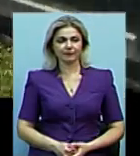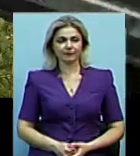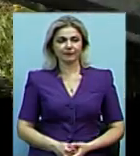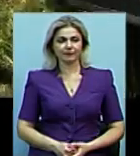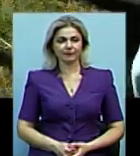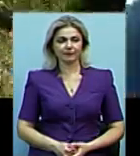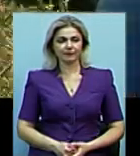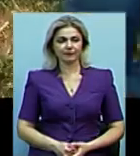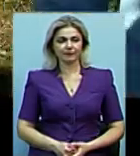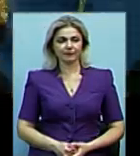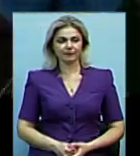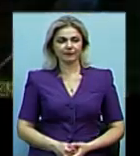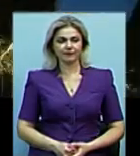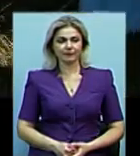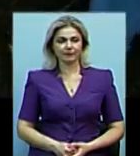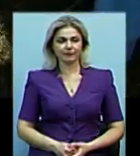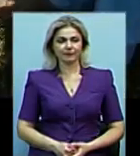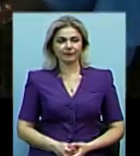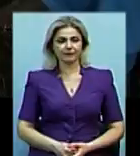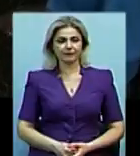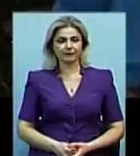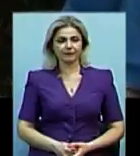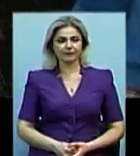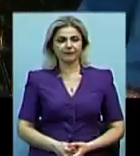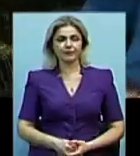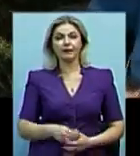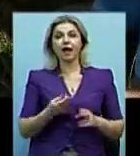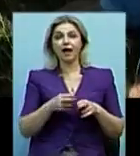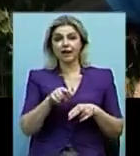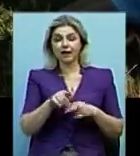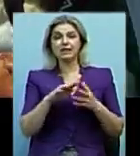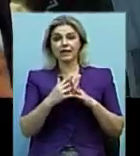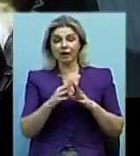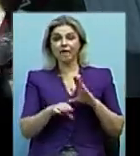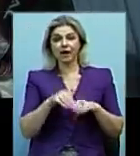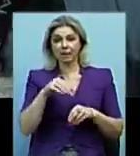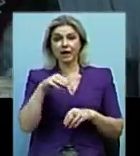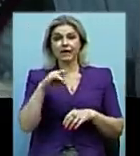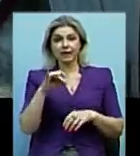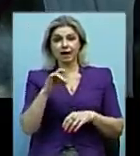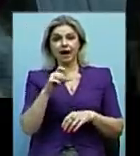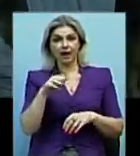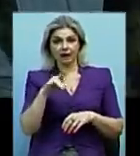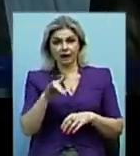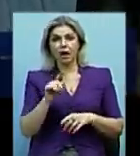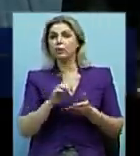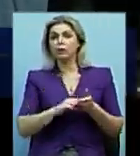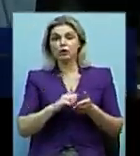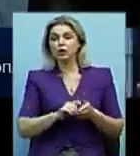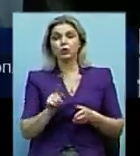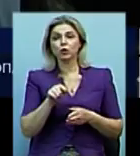здравствуйте. Первый пошел. Подожди, крылья пошли. У него нормально? Три хаты выбрали по той причине, что в этих